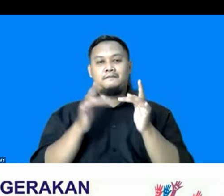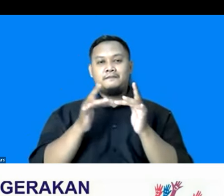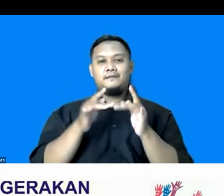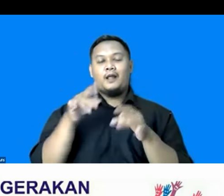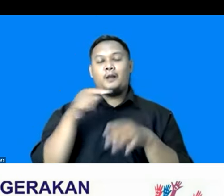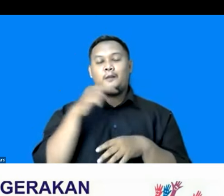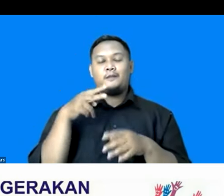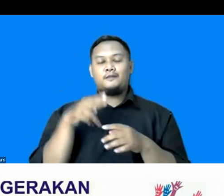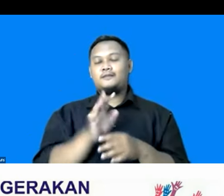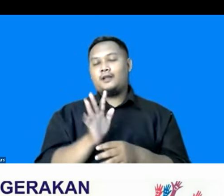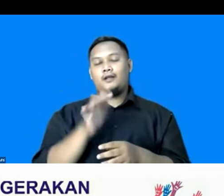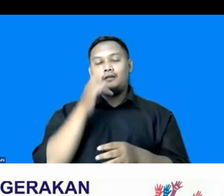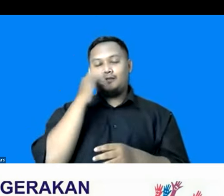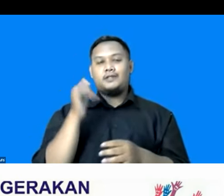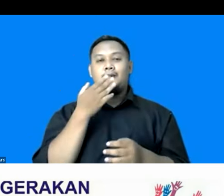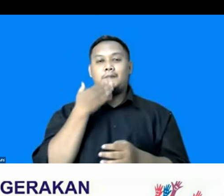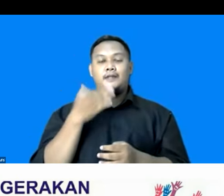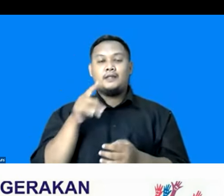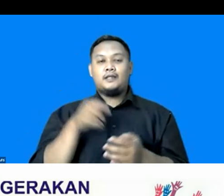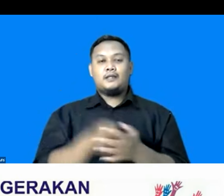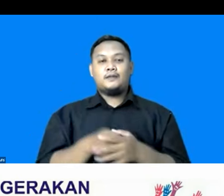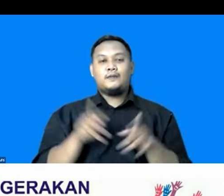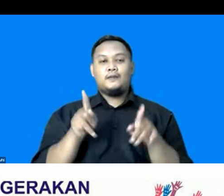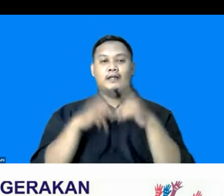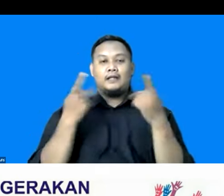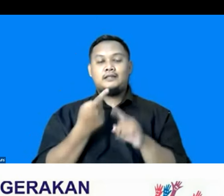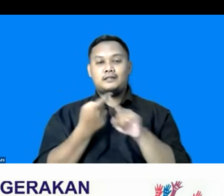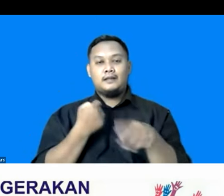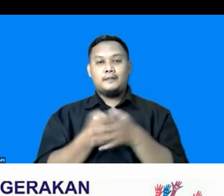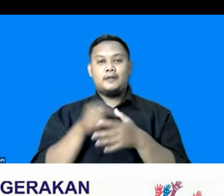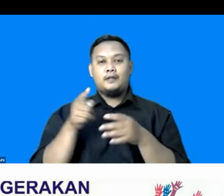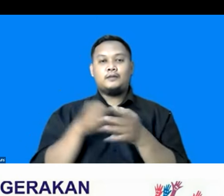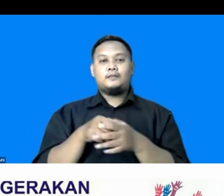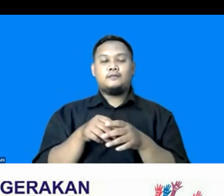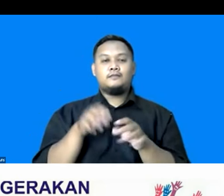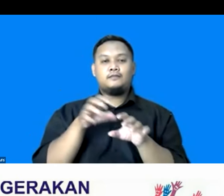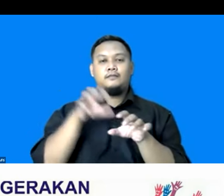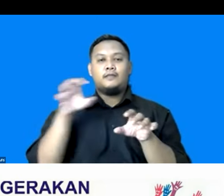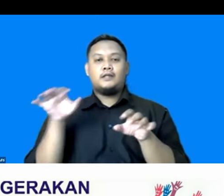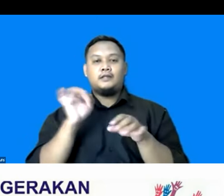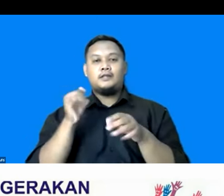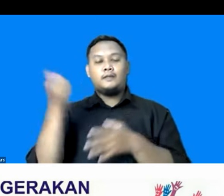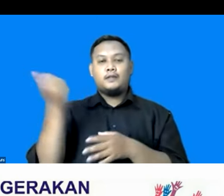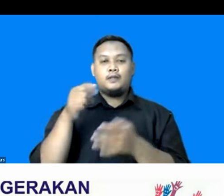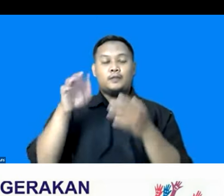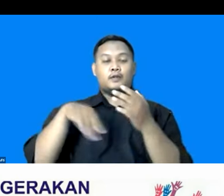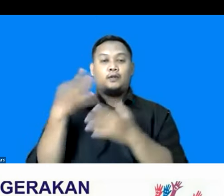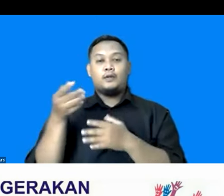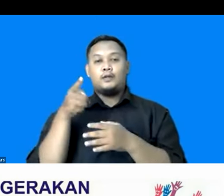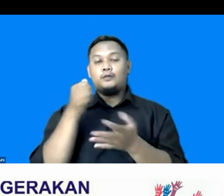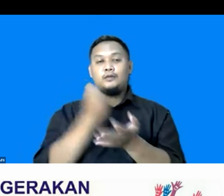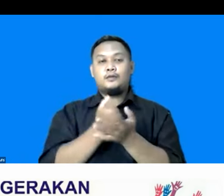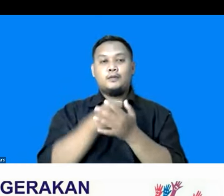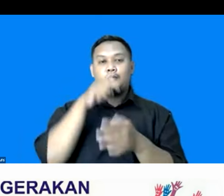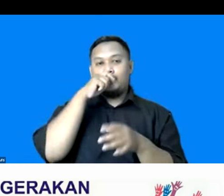Guyon. Biasanya gini Bu Berti, ini kelas tapi juga di extend kepada tamu-tamu di luar, dan hari ini sebenarnya Pak Herson